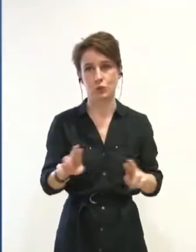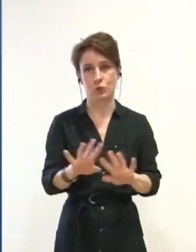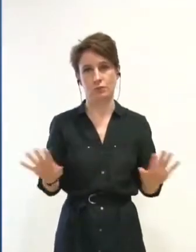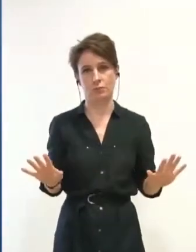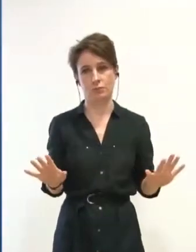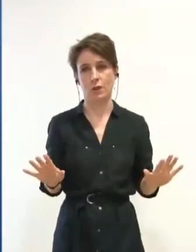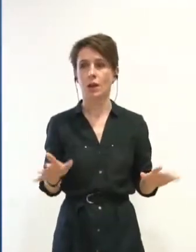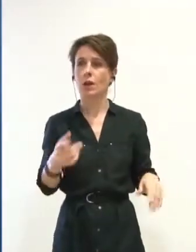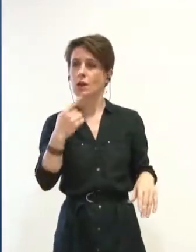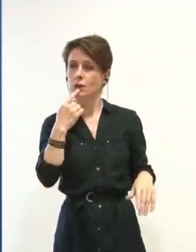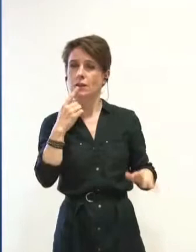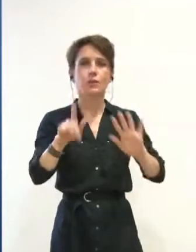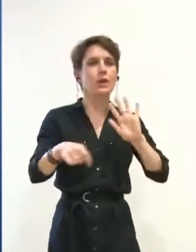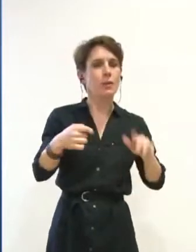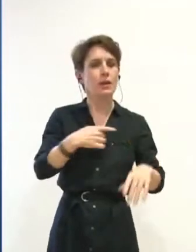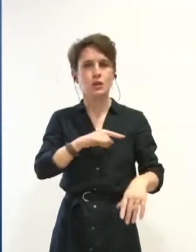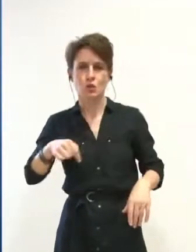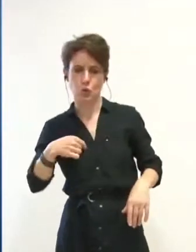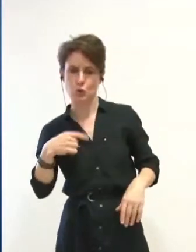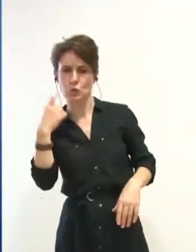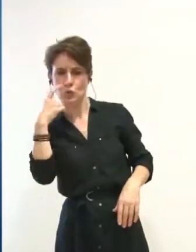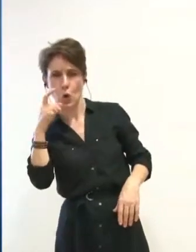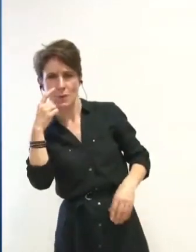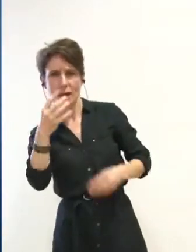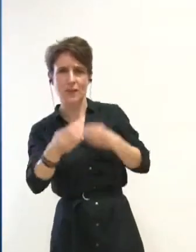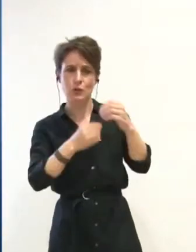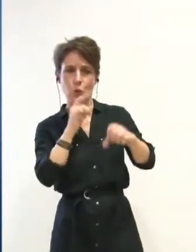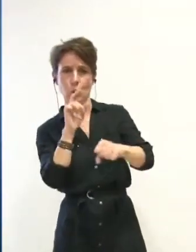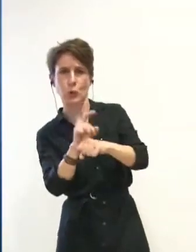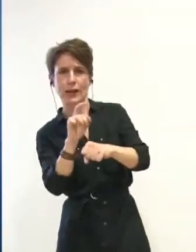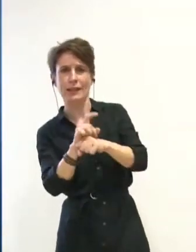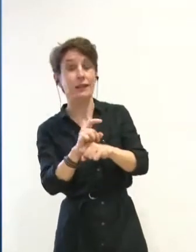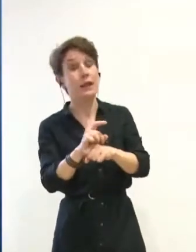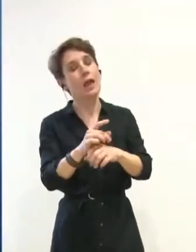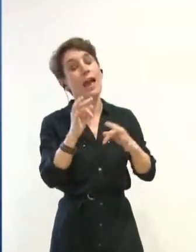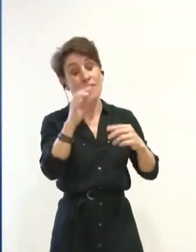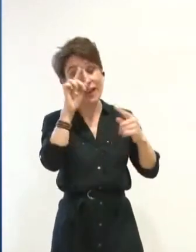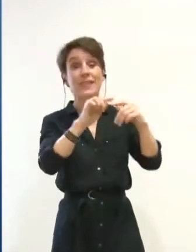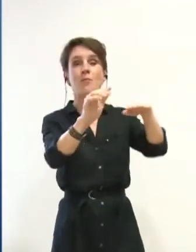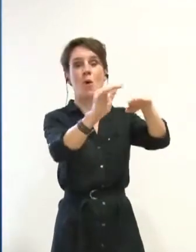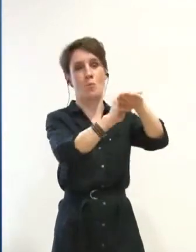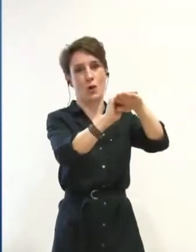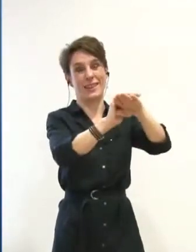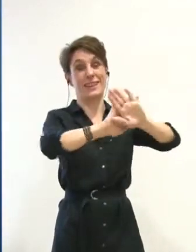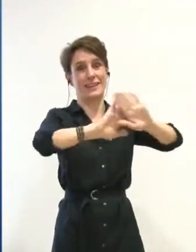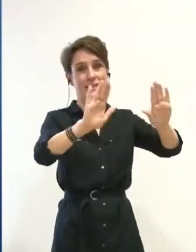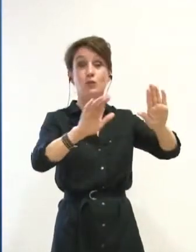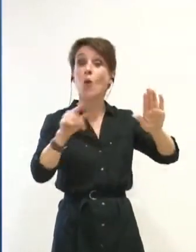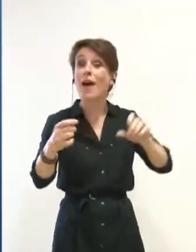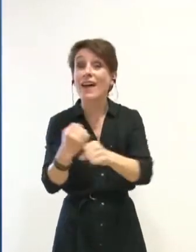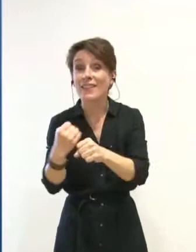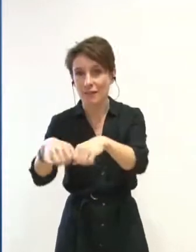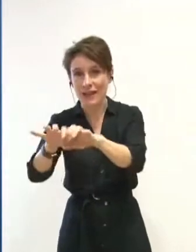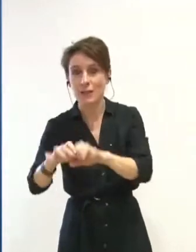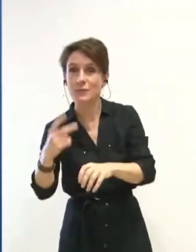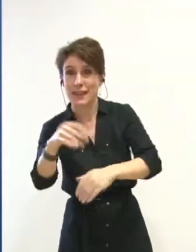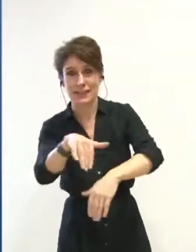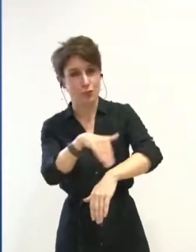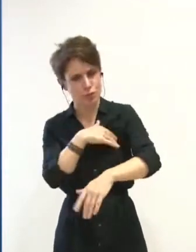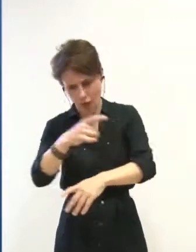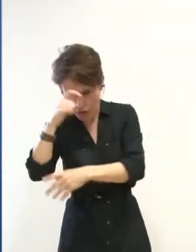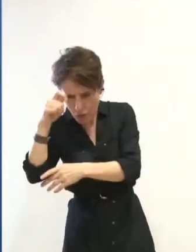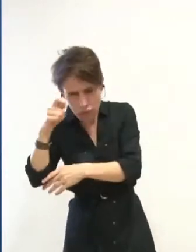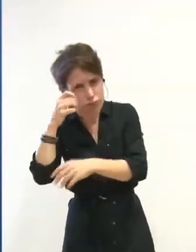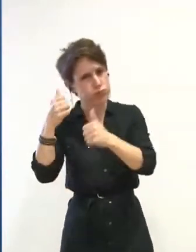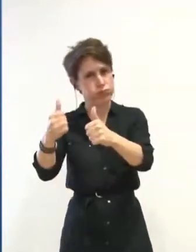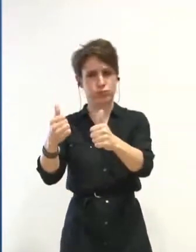voire les critiques que nous ferons, ne concernent évidemment que les choix politiques et non le travail administratif réalisé par les agents, le travail technique